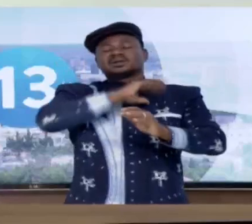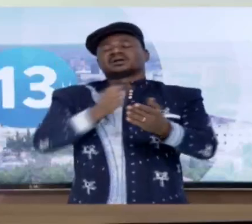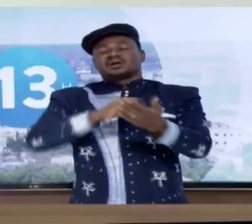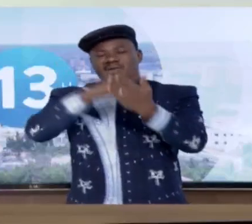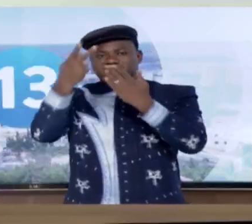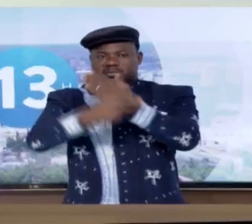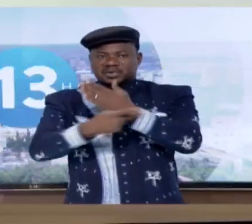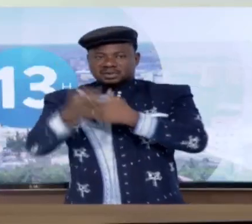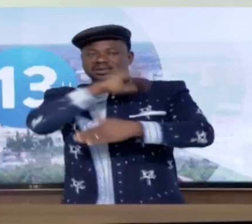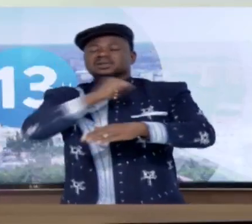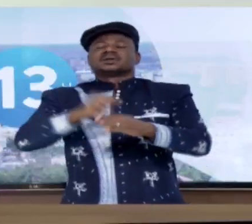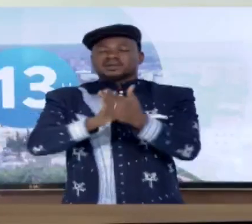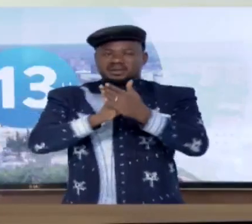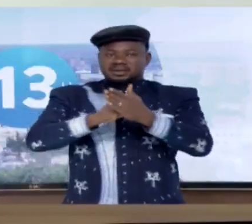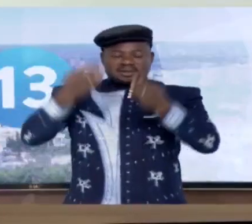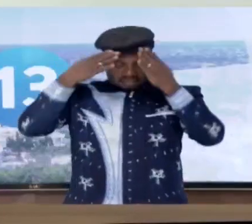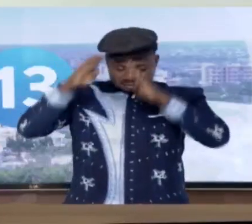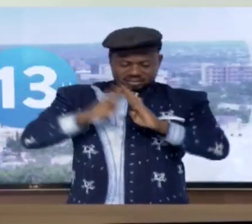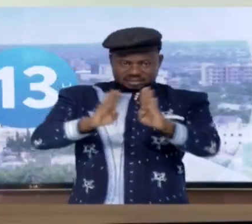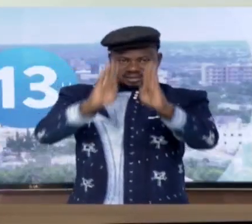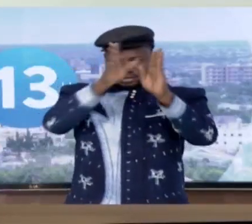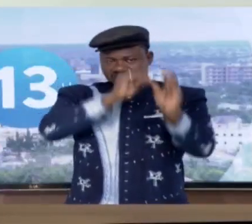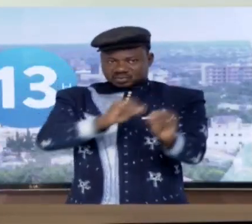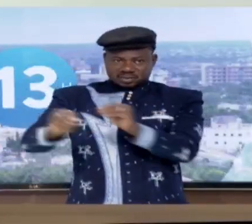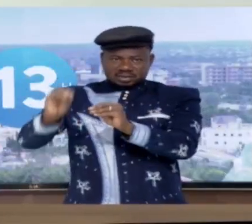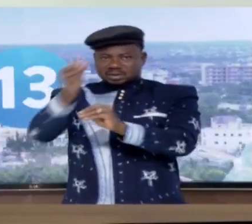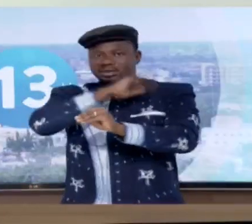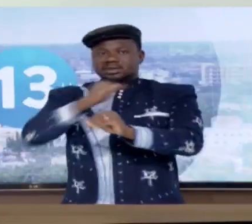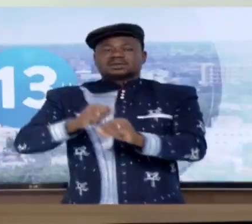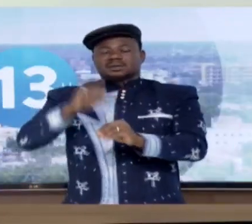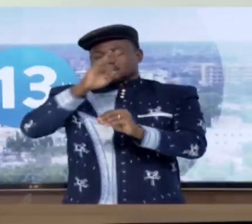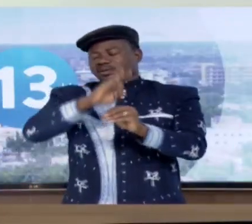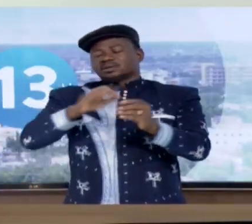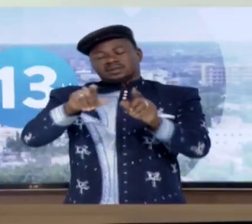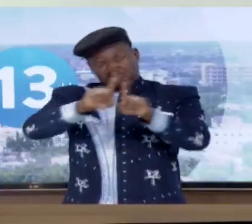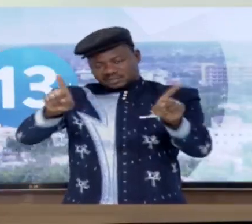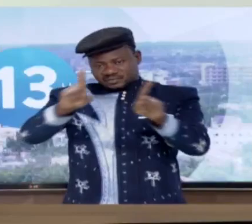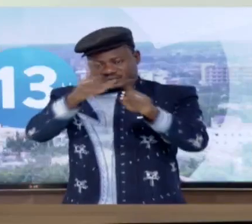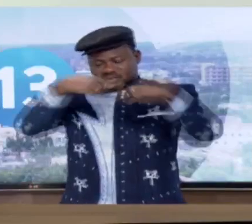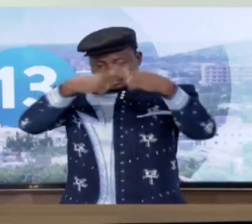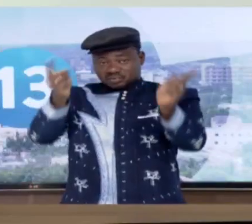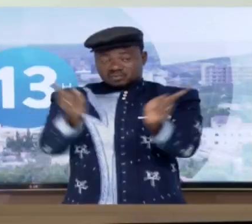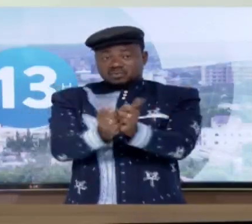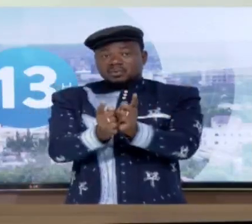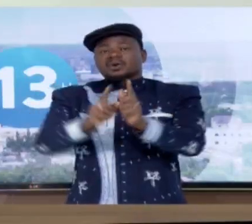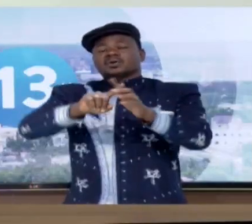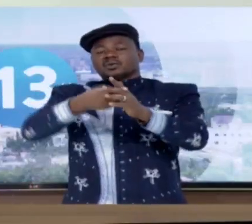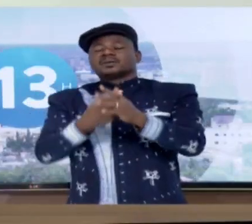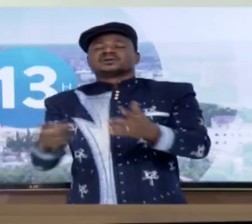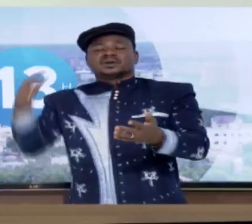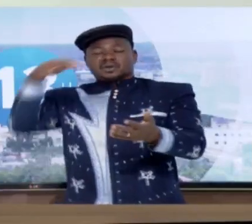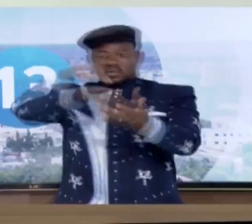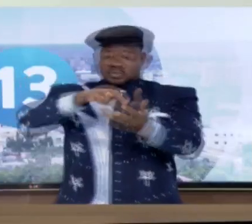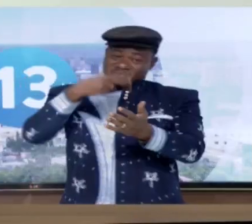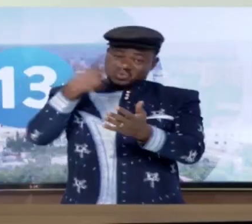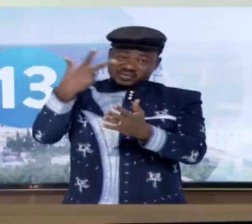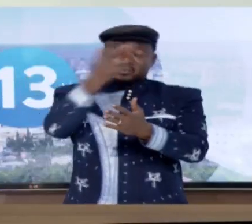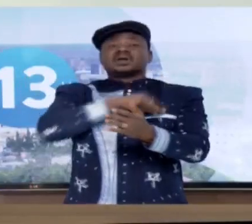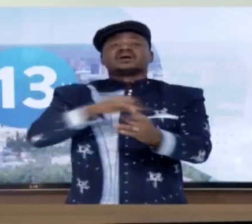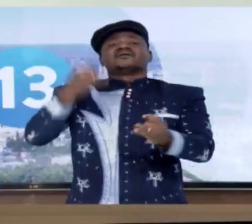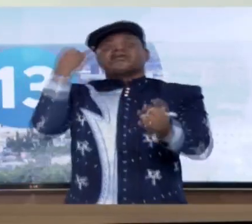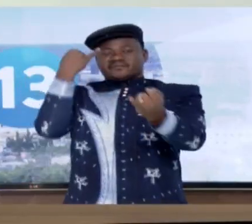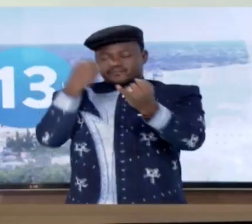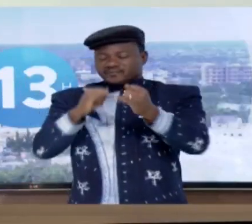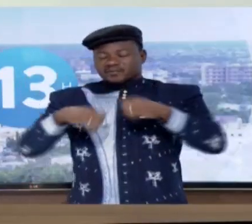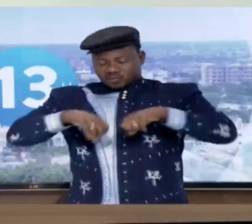de réorganisation des différentes forces a vu le jour en 2023. Cela va se concrétiser en 2024 par l'arrivée de